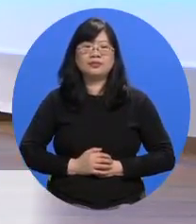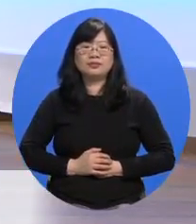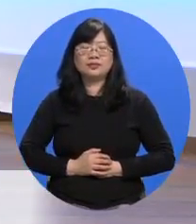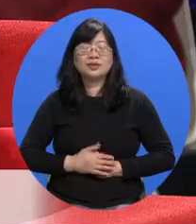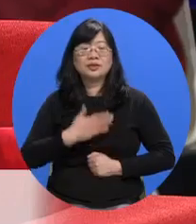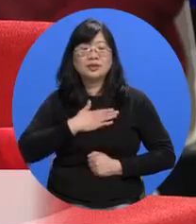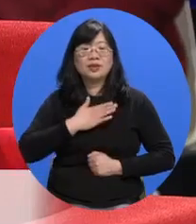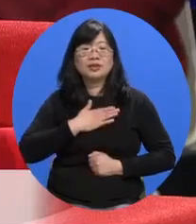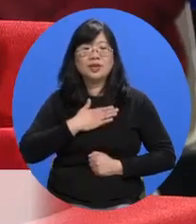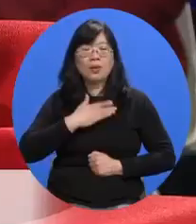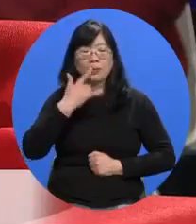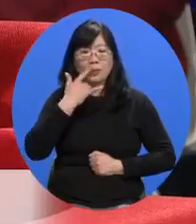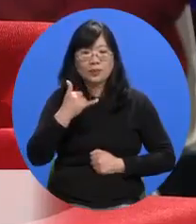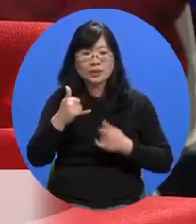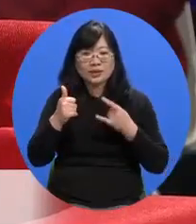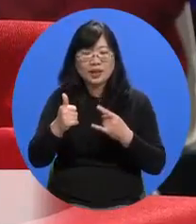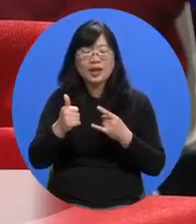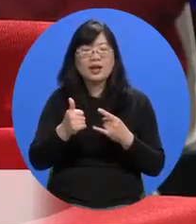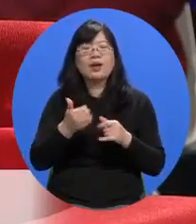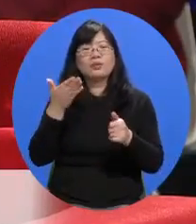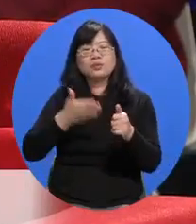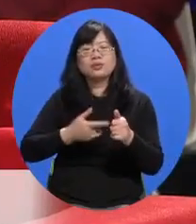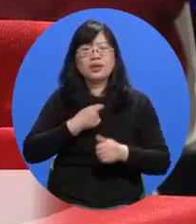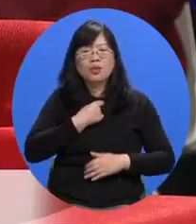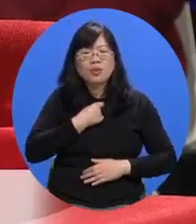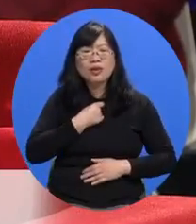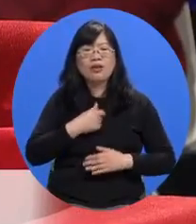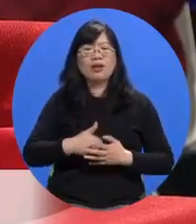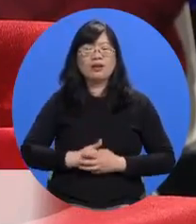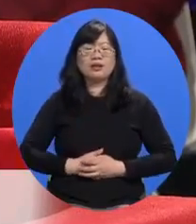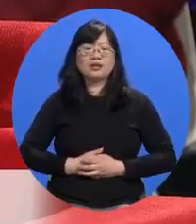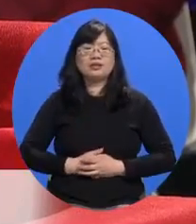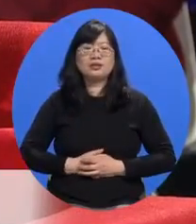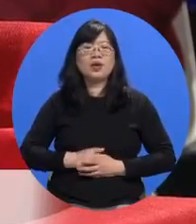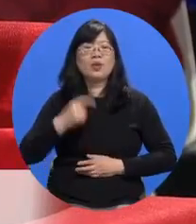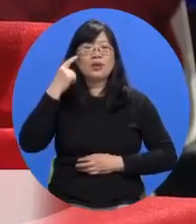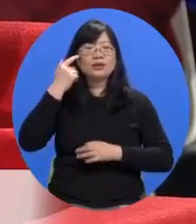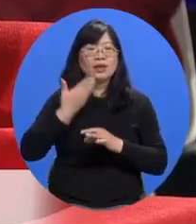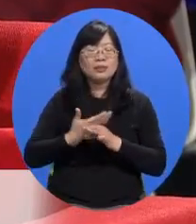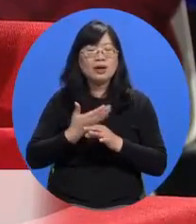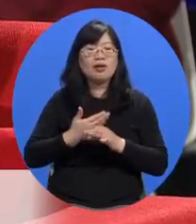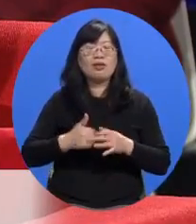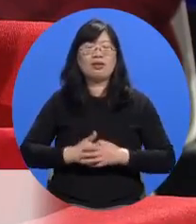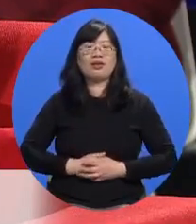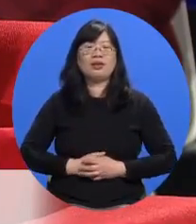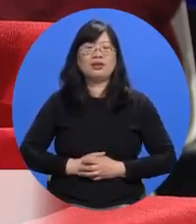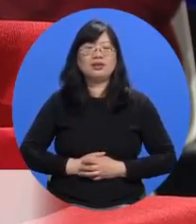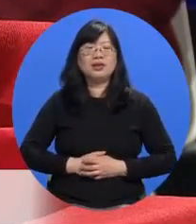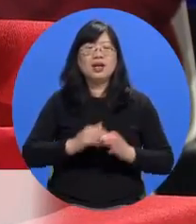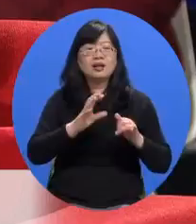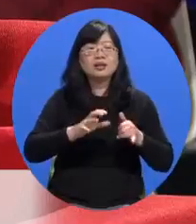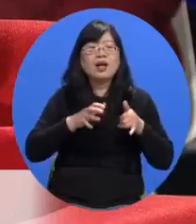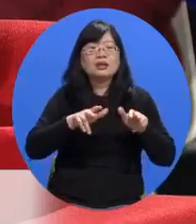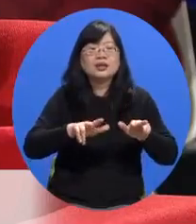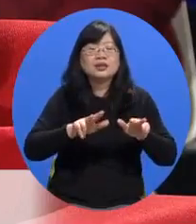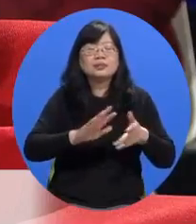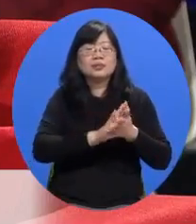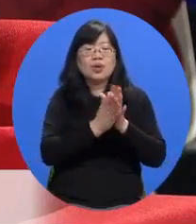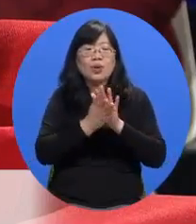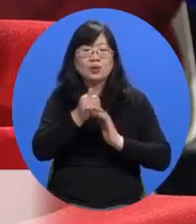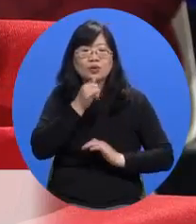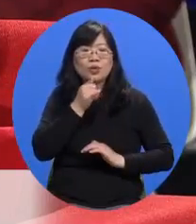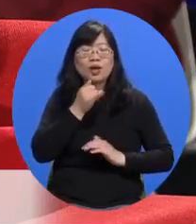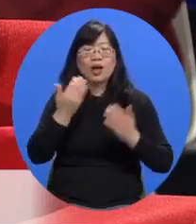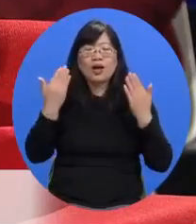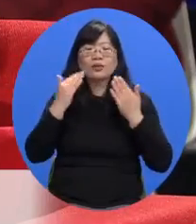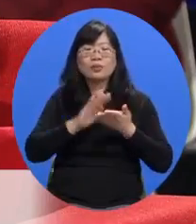네, 저는 학부모님들께 좀 당부를 하고 싶습니다. 네네. 네, 왜냐하면 학부모님들이 세상도 되게 변하고 학교도